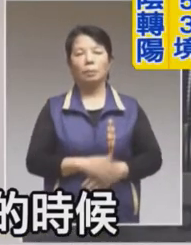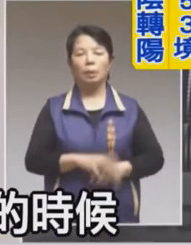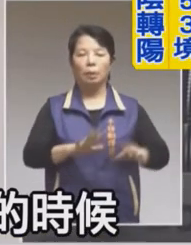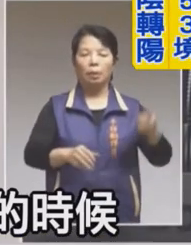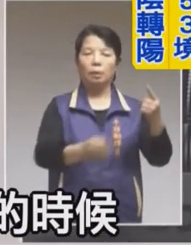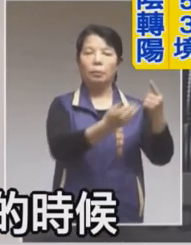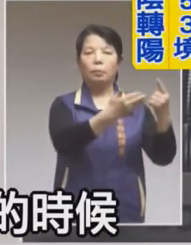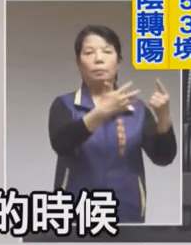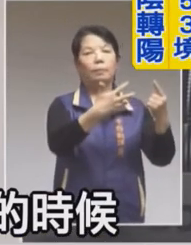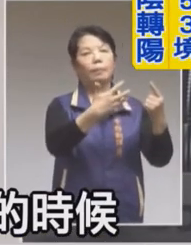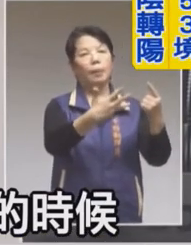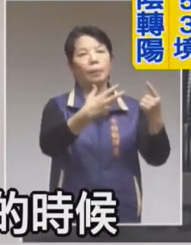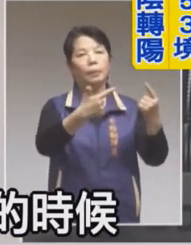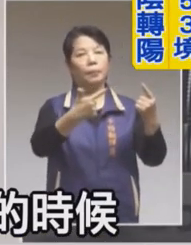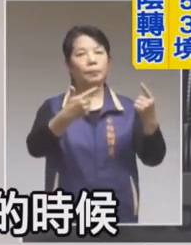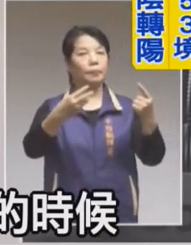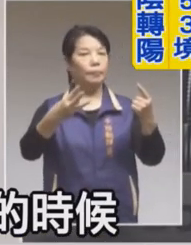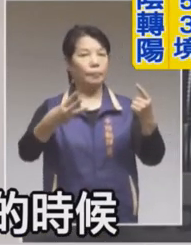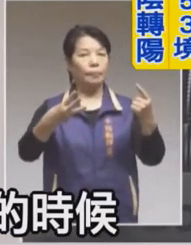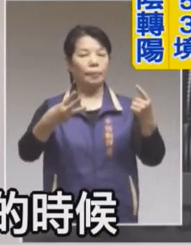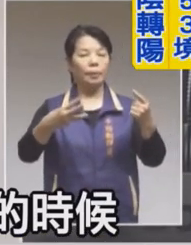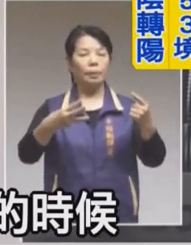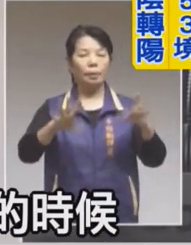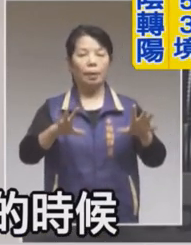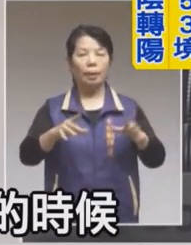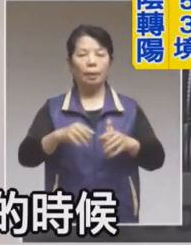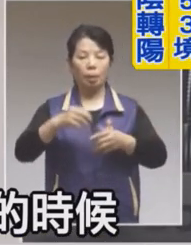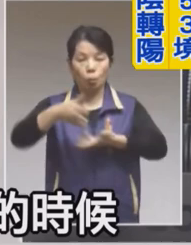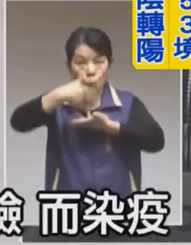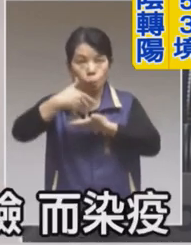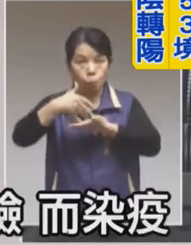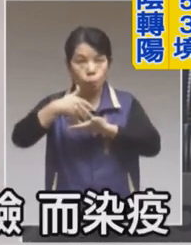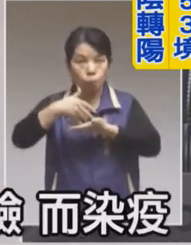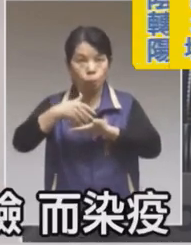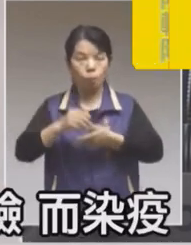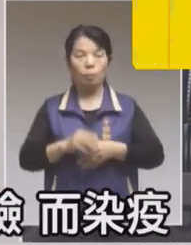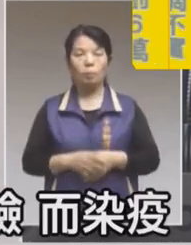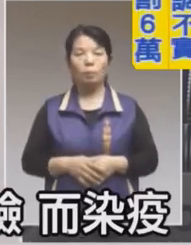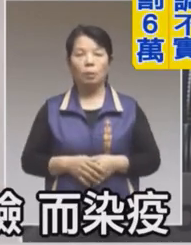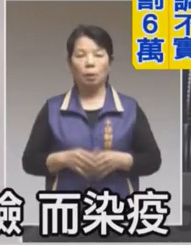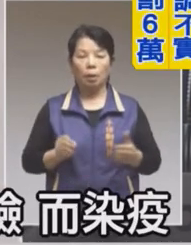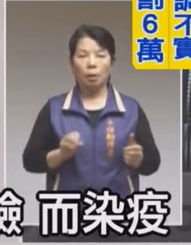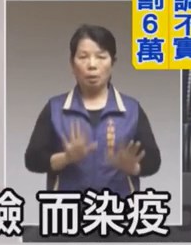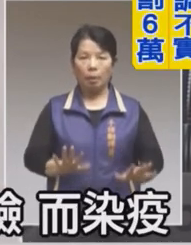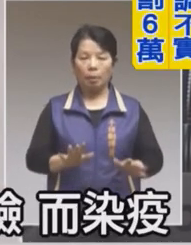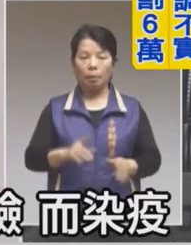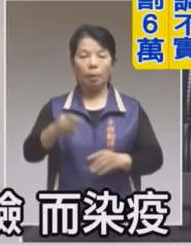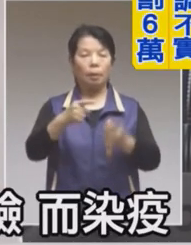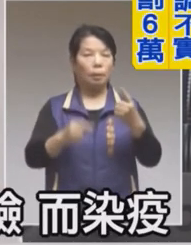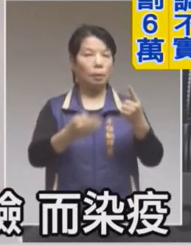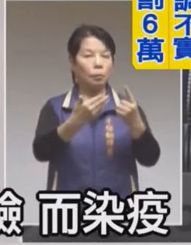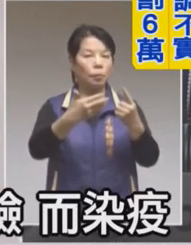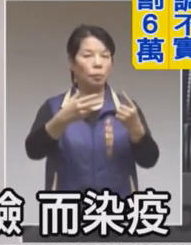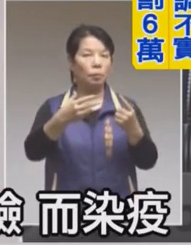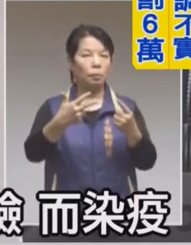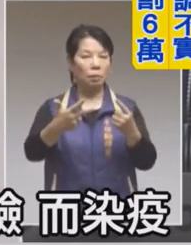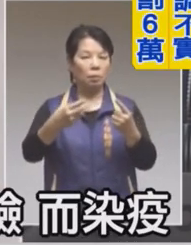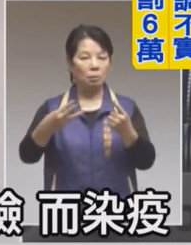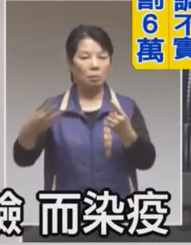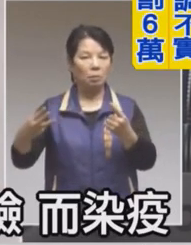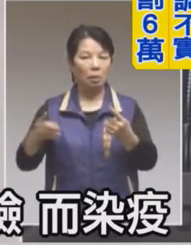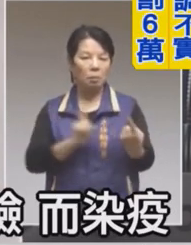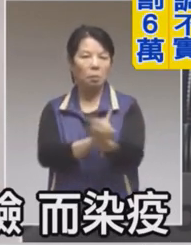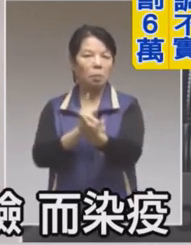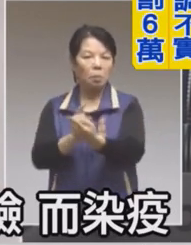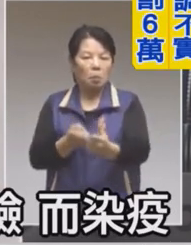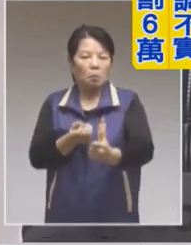19863在当场用餐的时候，造成19733这个部分接触风险